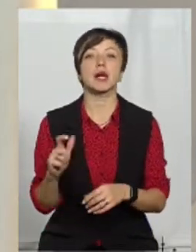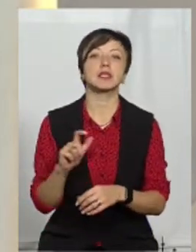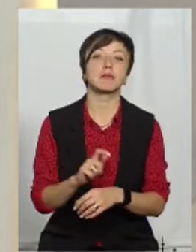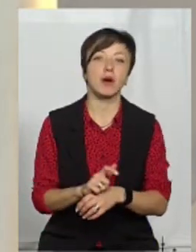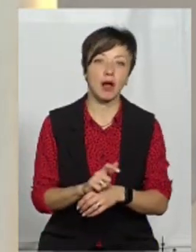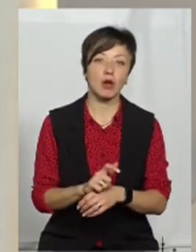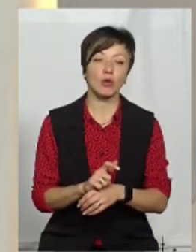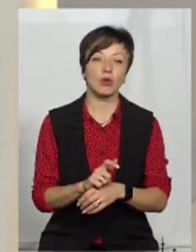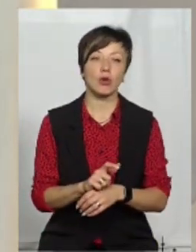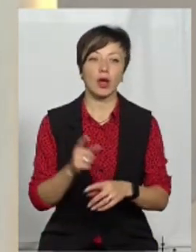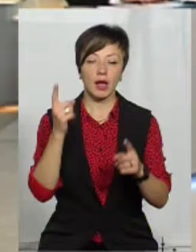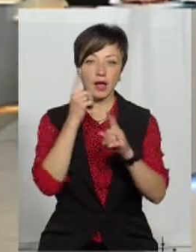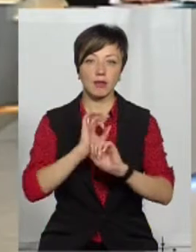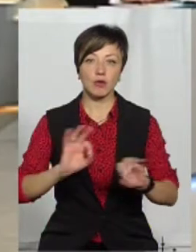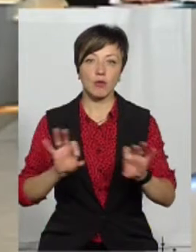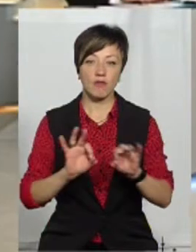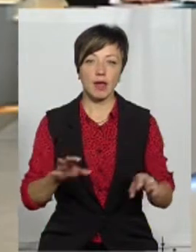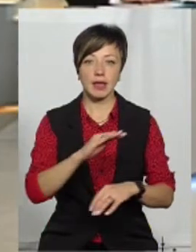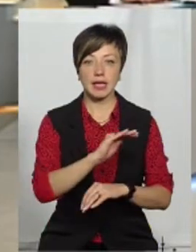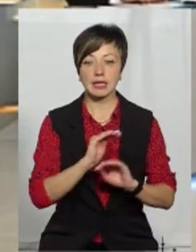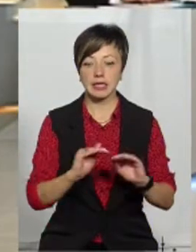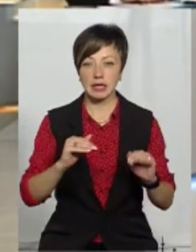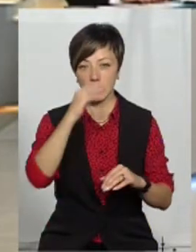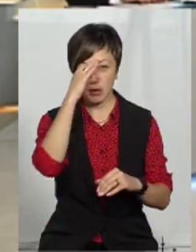максимальне інформування дітей, батьків,